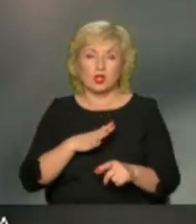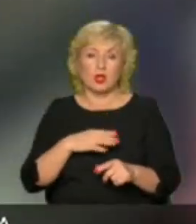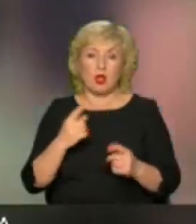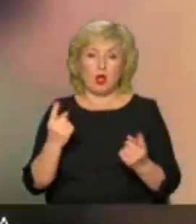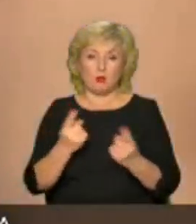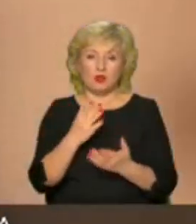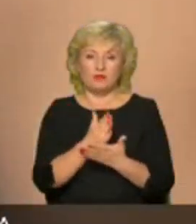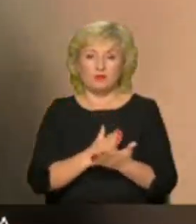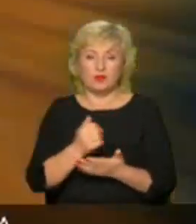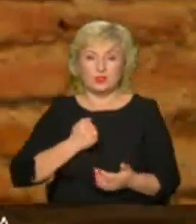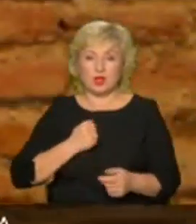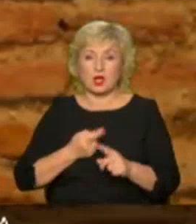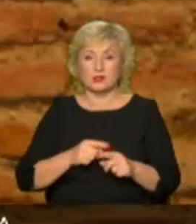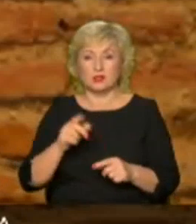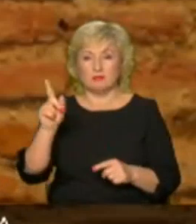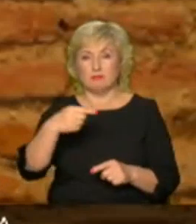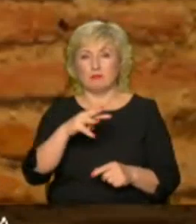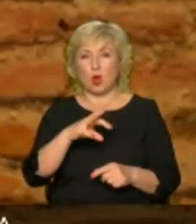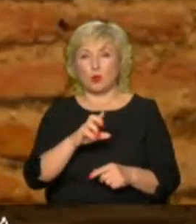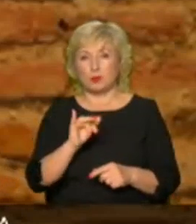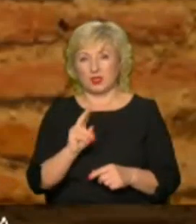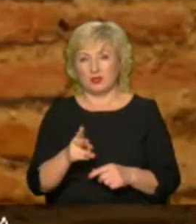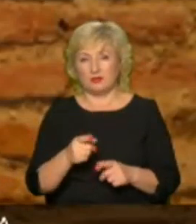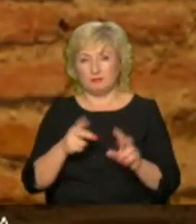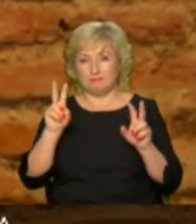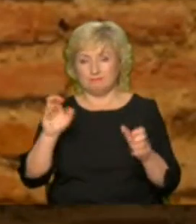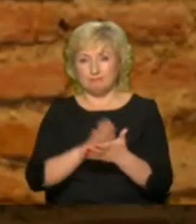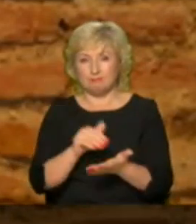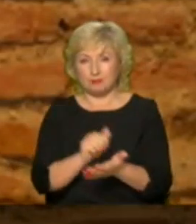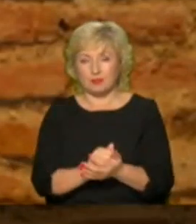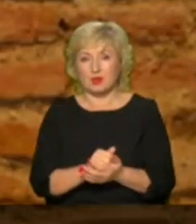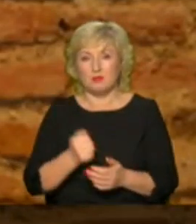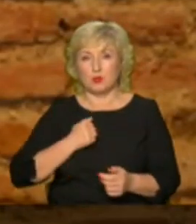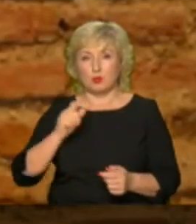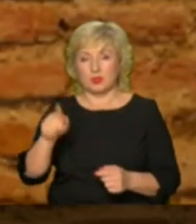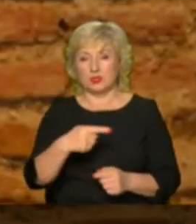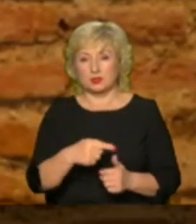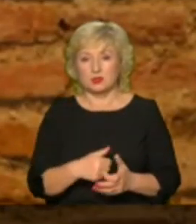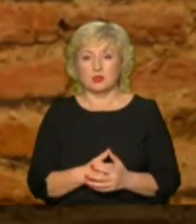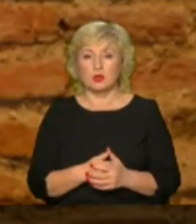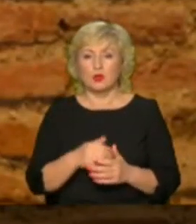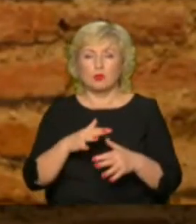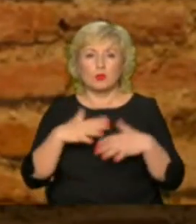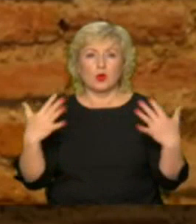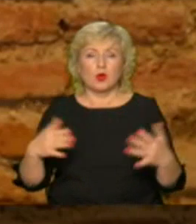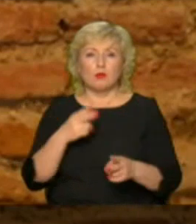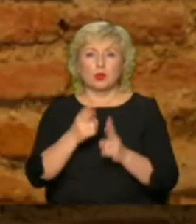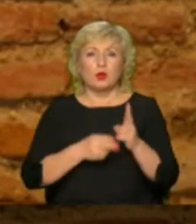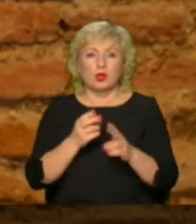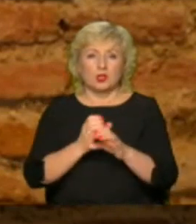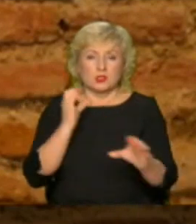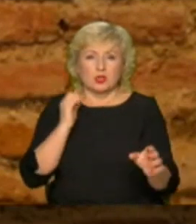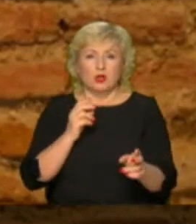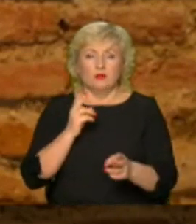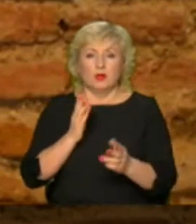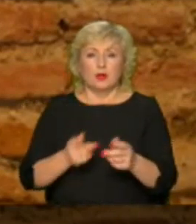військові, а це мобіки. І ми тоді в течение нескольких місяців подряд виділи там куча-куча поездов, сообщений